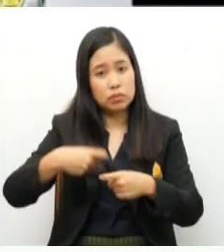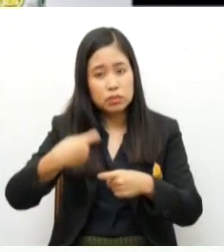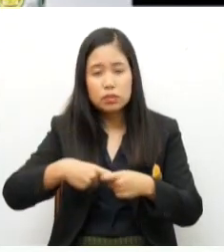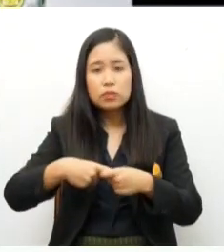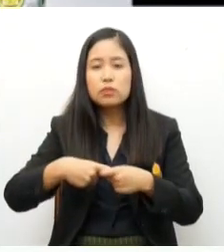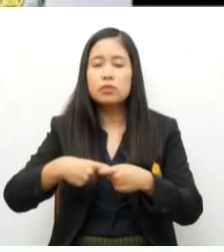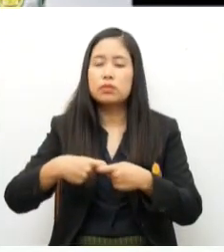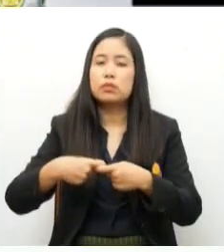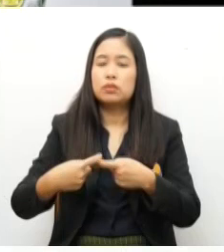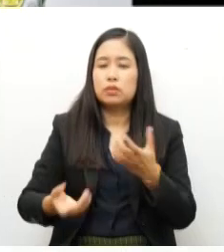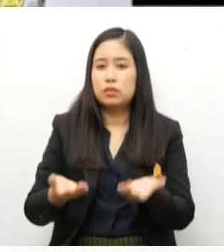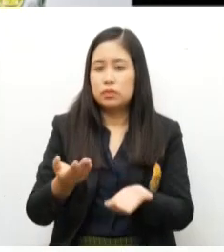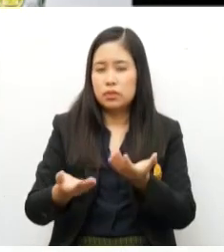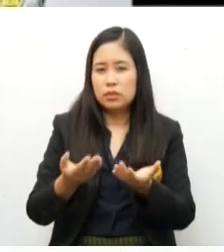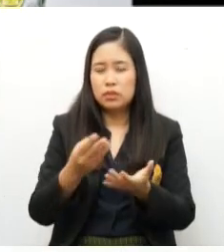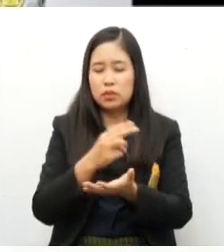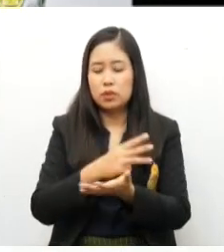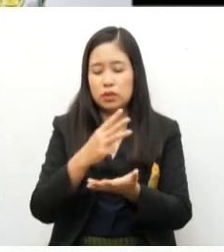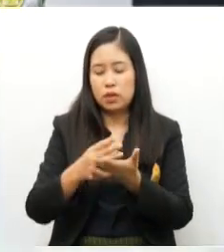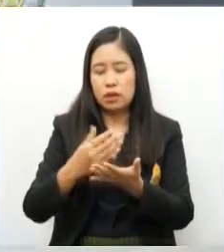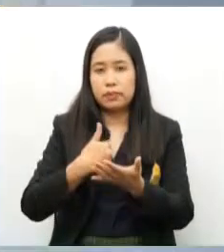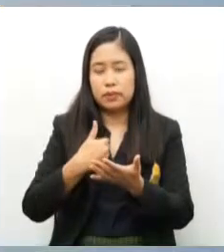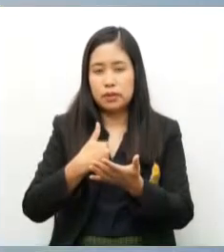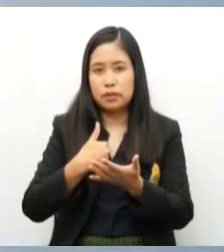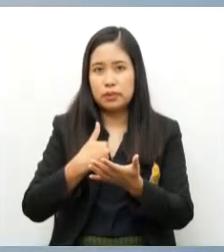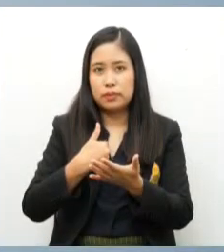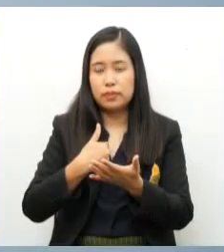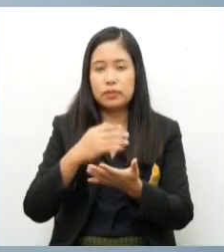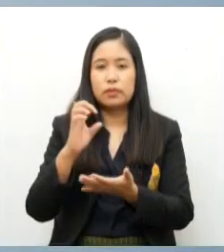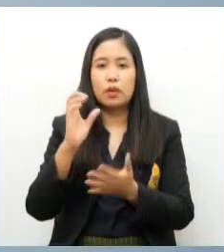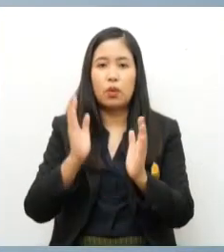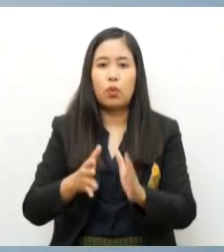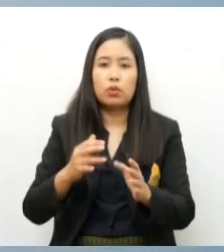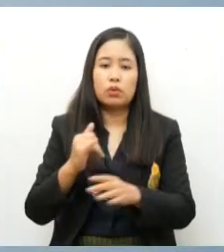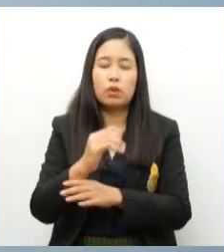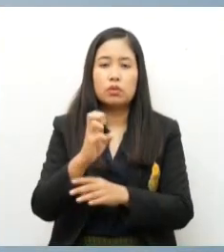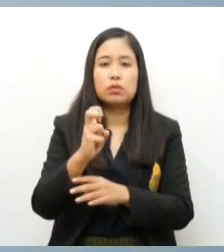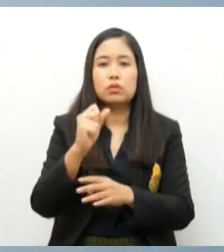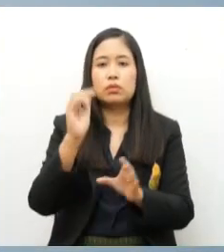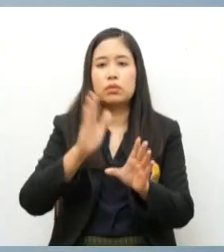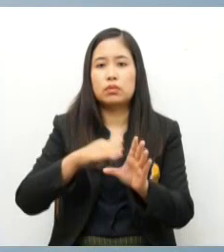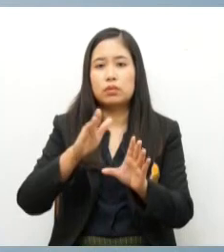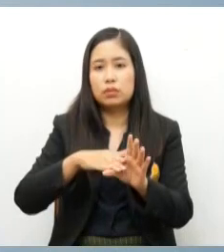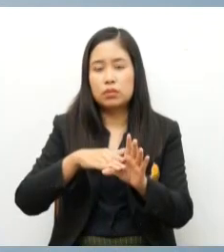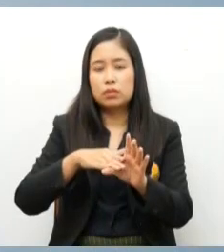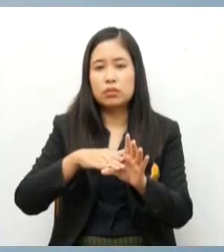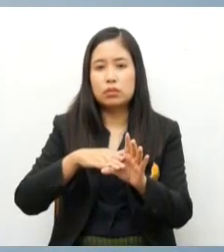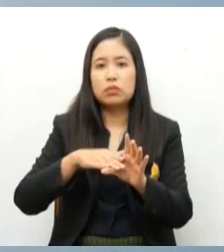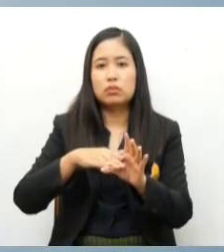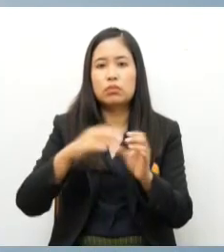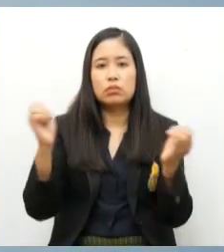หรือบางวิชาที่ผู้เข้าสอบไม่มีความถนัดนะครับก็ทำให้ส่งผ